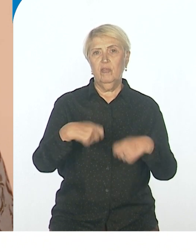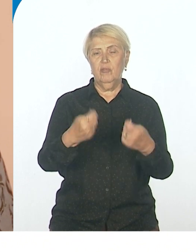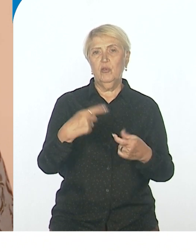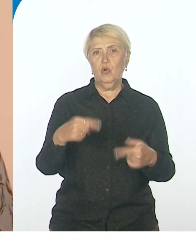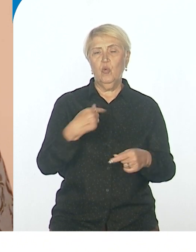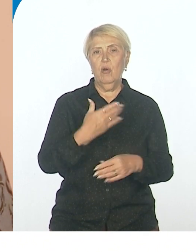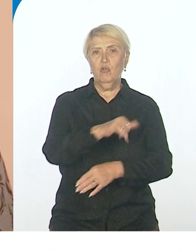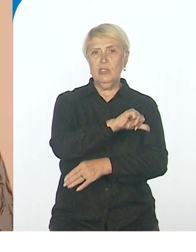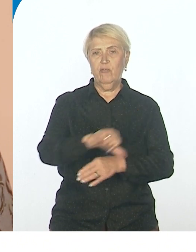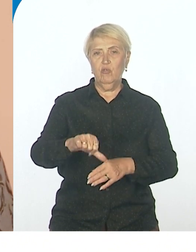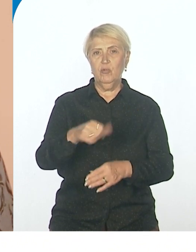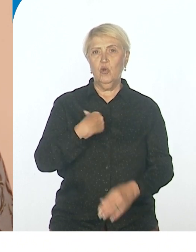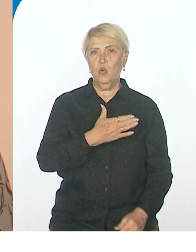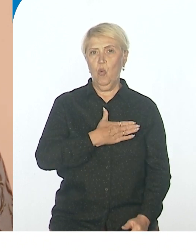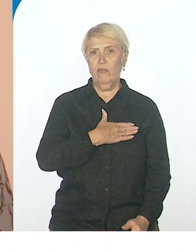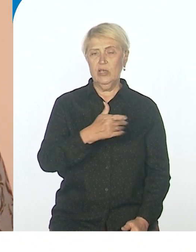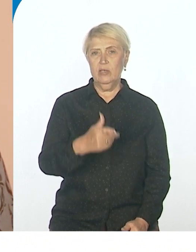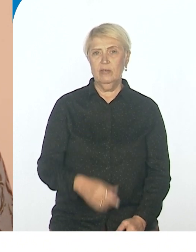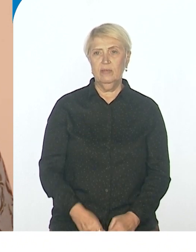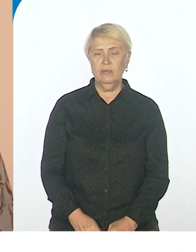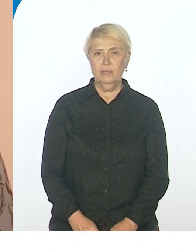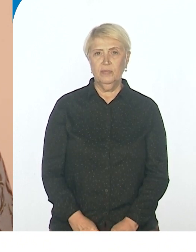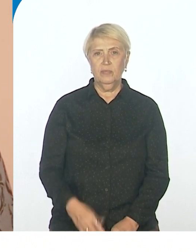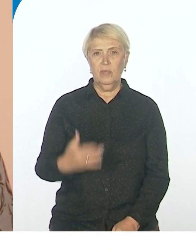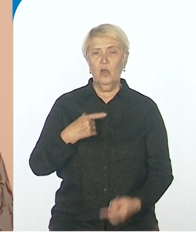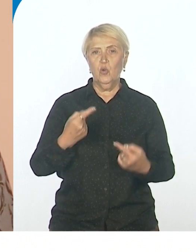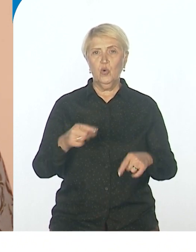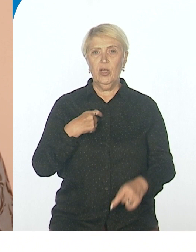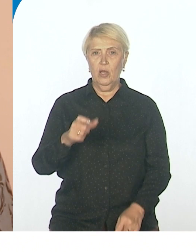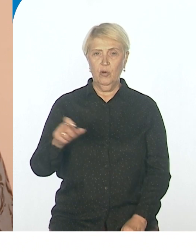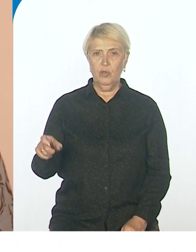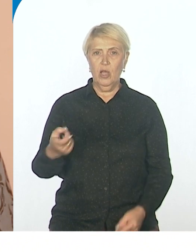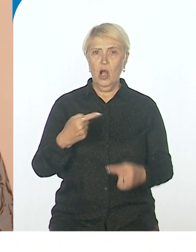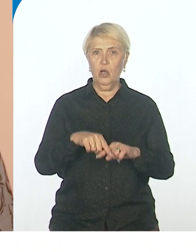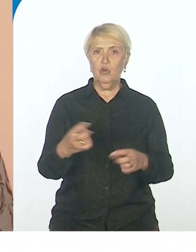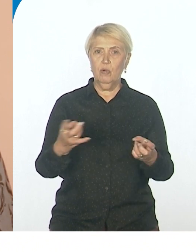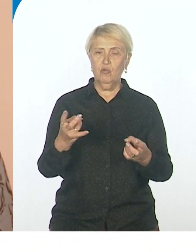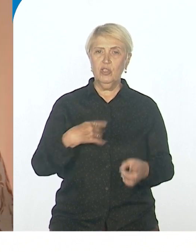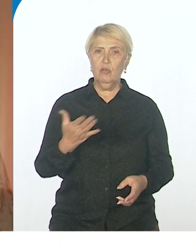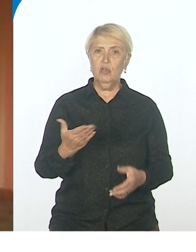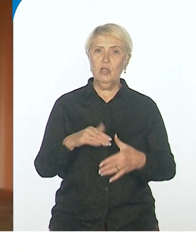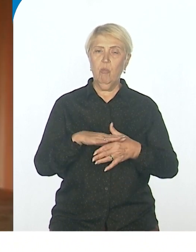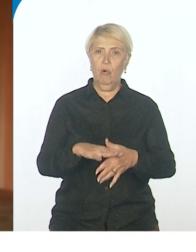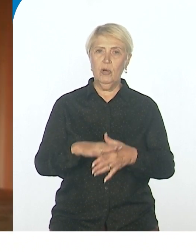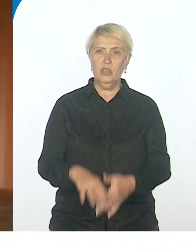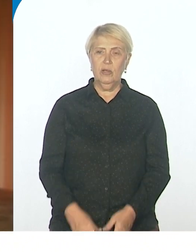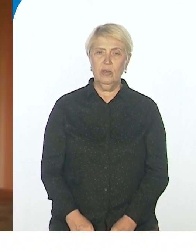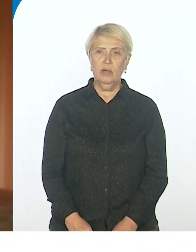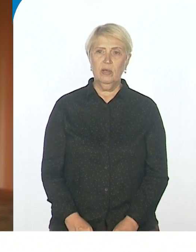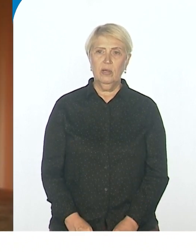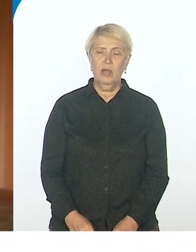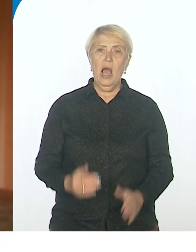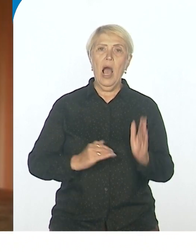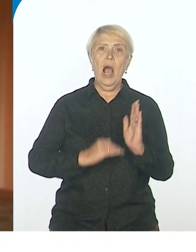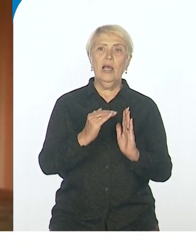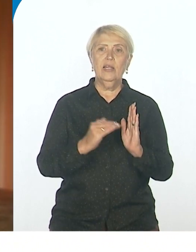фронт, духовный. Вот тебе другие люди, которым нужна духовная помощь. А карьера все шла